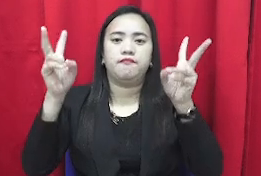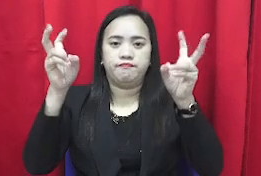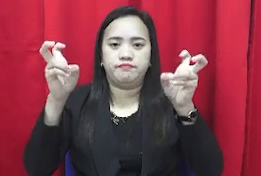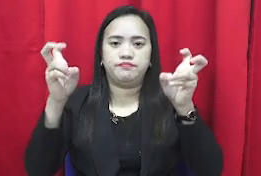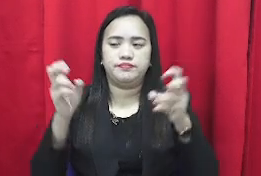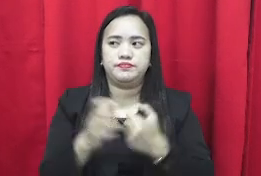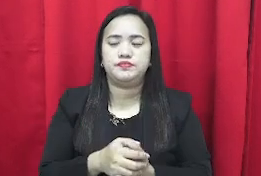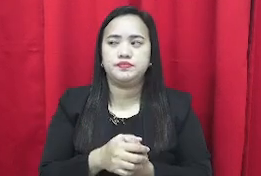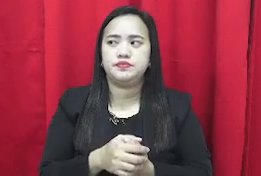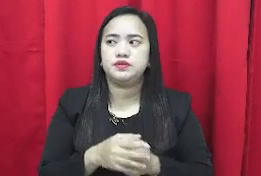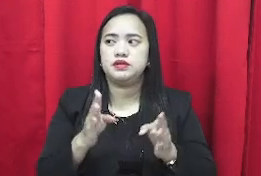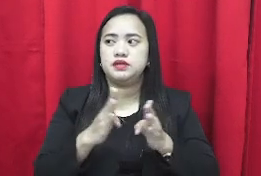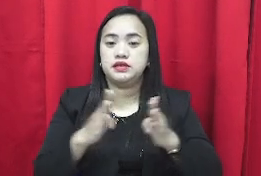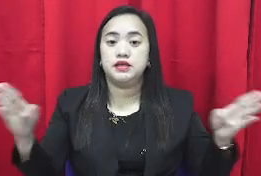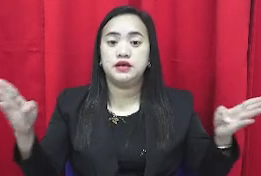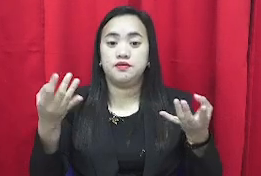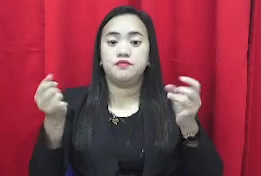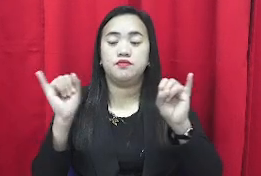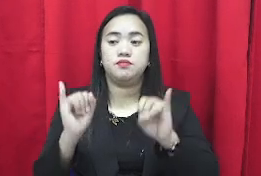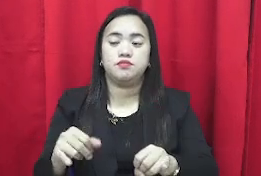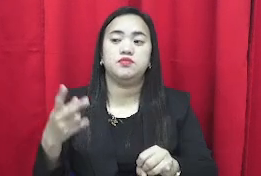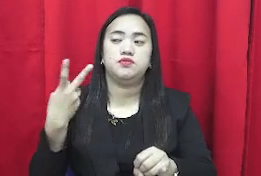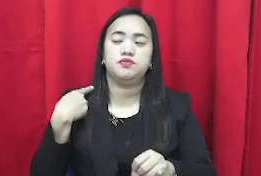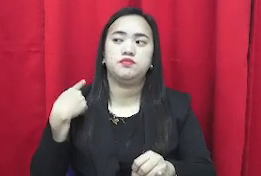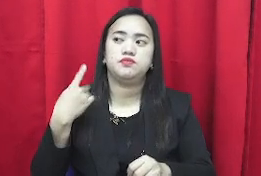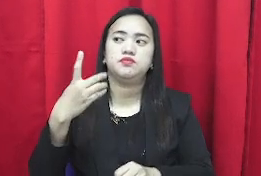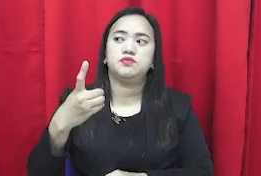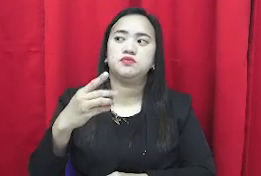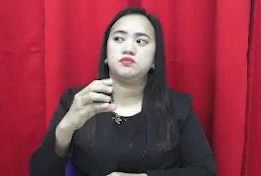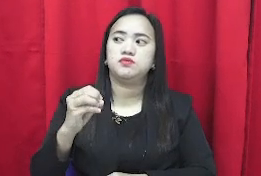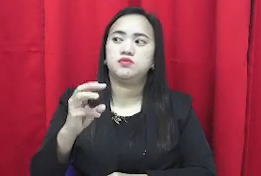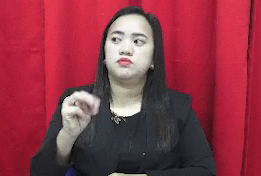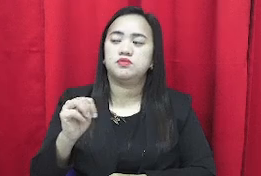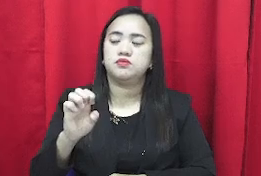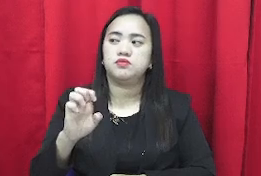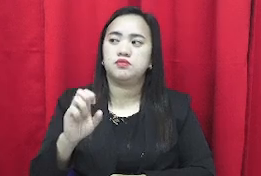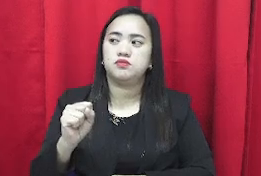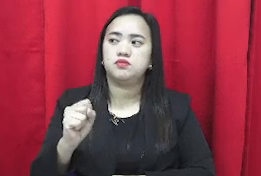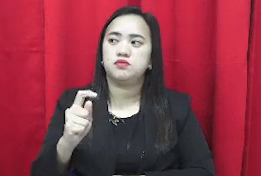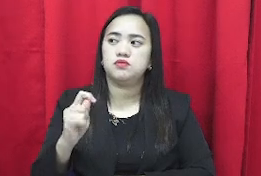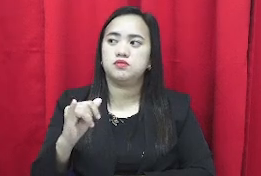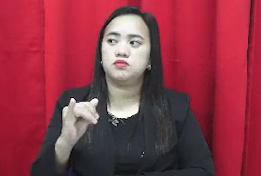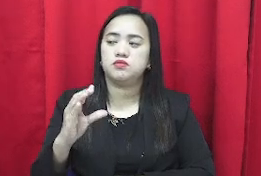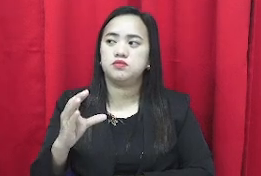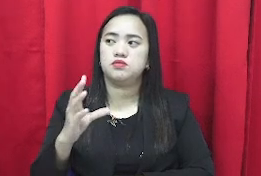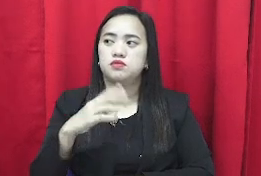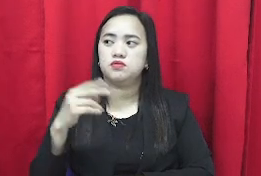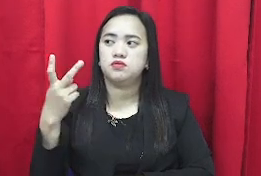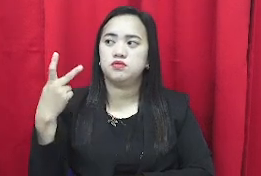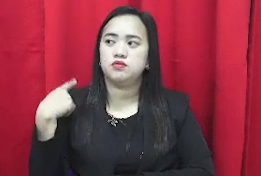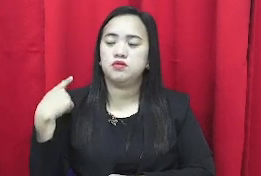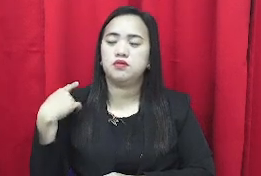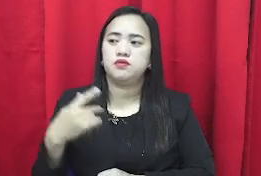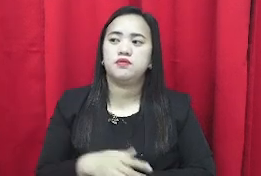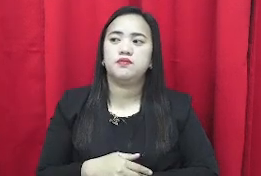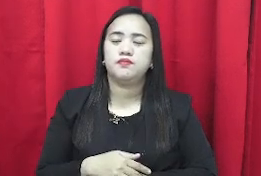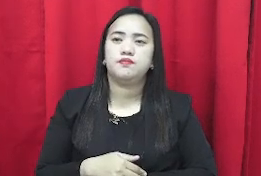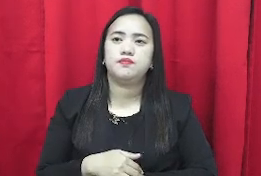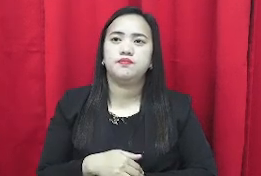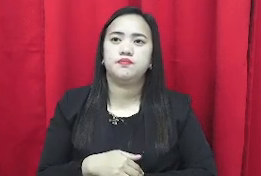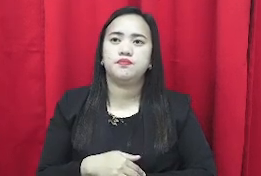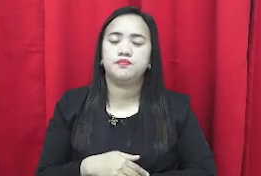Yes is ko na karaan may mga domestic pa eh Nung back to basic may domestic pa binalik muna natin sa mga gawaing bahay sa